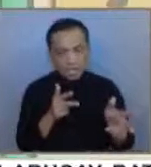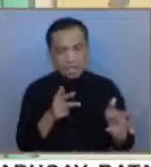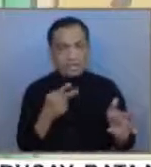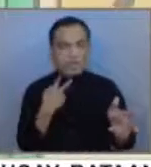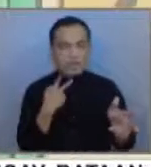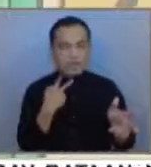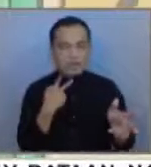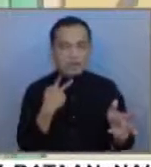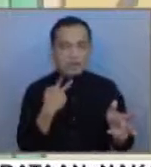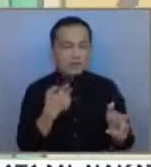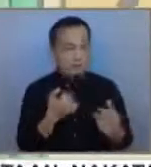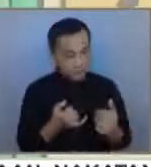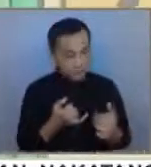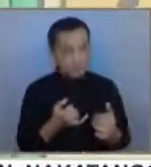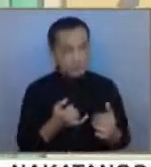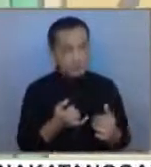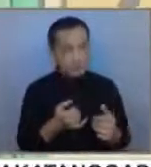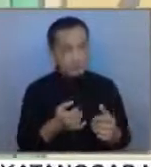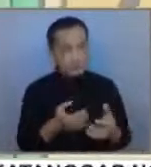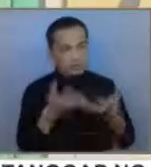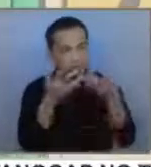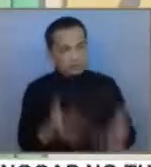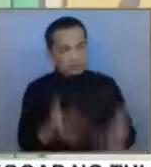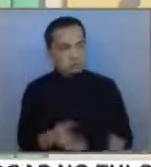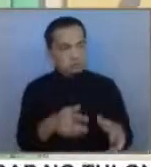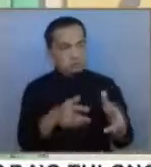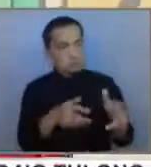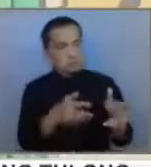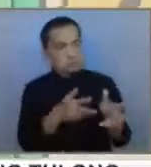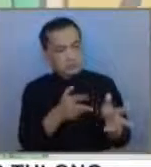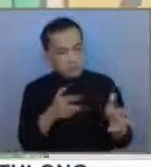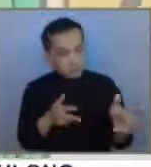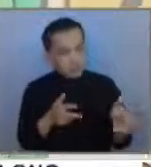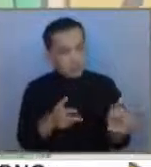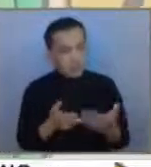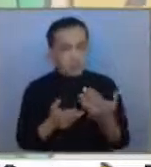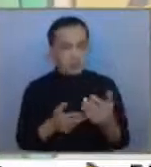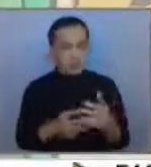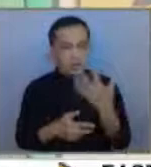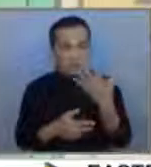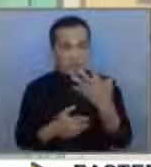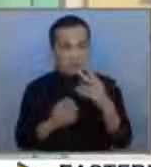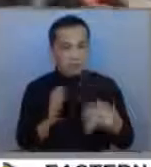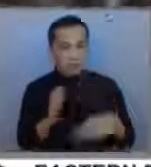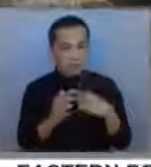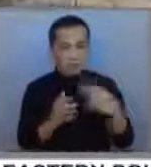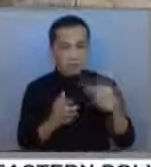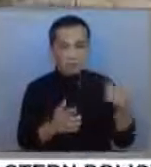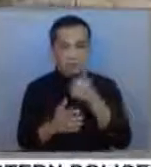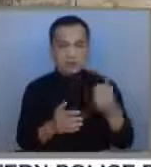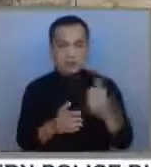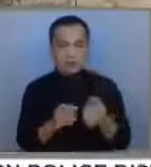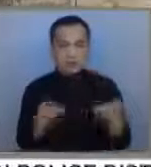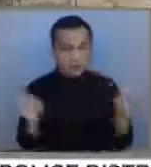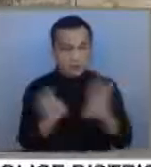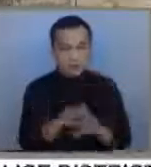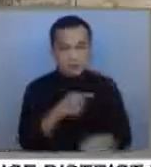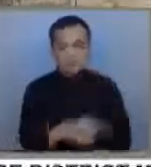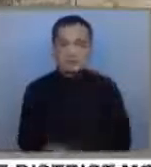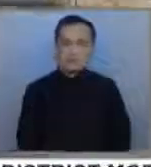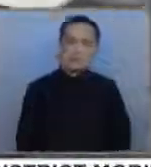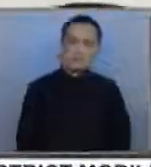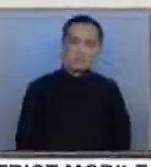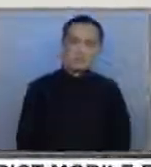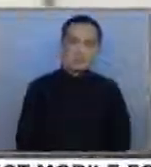Ngayon pa nga lang po, grabe ng traffic sa umaga Kung 5 oras na yung balikan namin, ngayon pa pagkain sinara ho yan. Naglabas na ng ruta ang Department